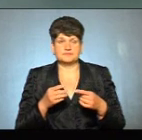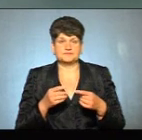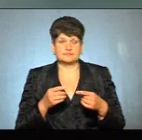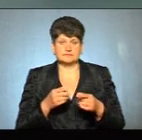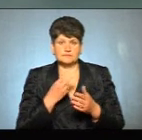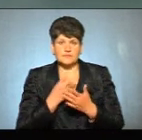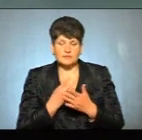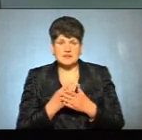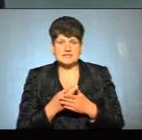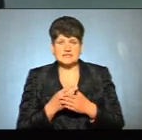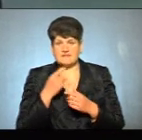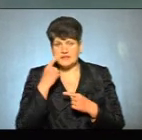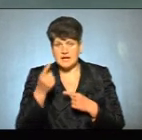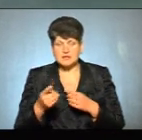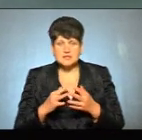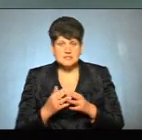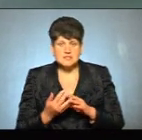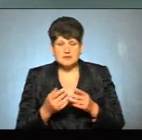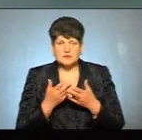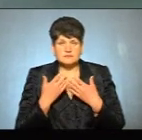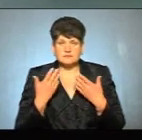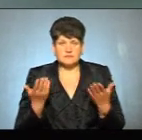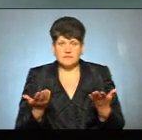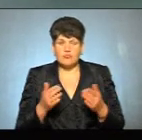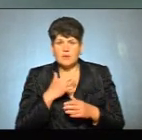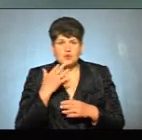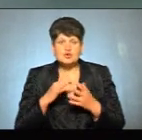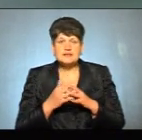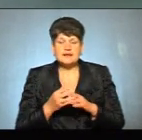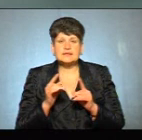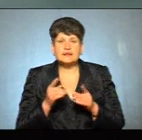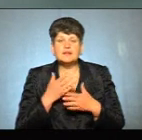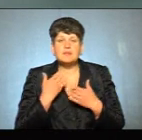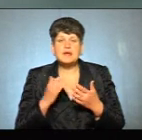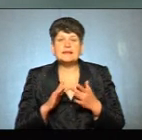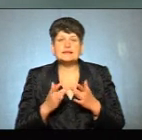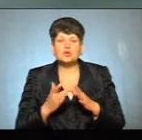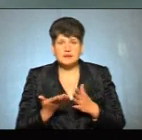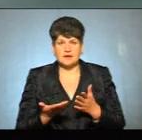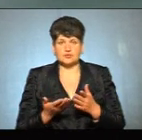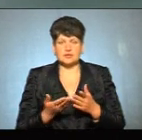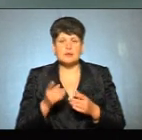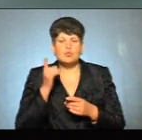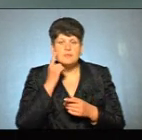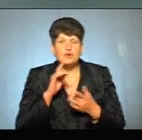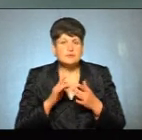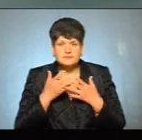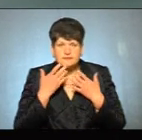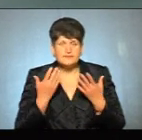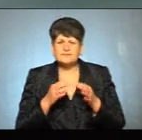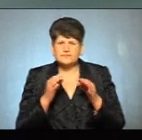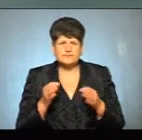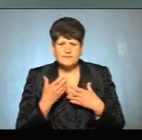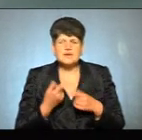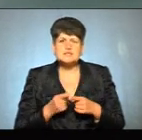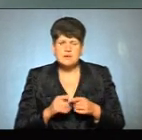яке одне одного виключають, тому що дійсно в багатьох селах немає ні нормального інтернету, ні стаціонарного, ні мобільного, і це